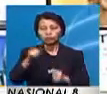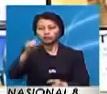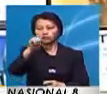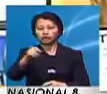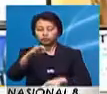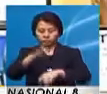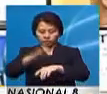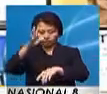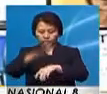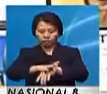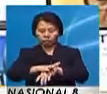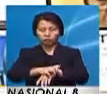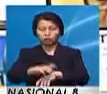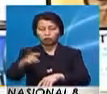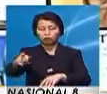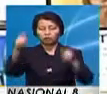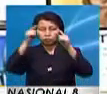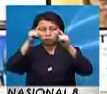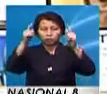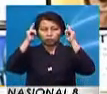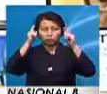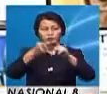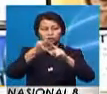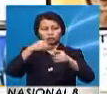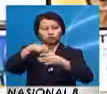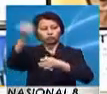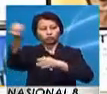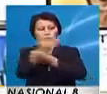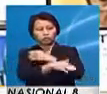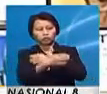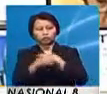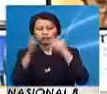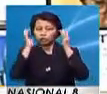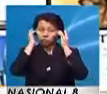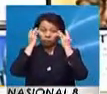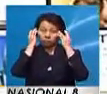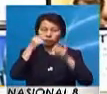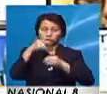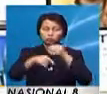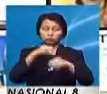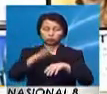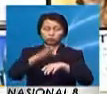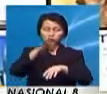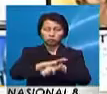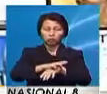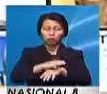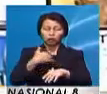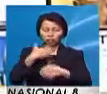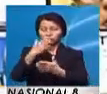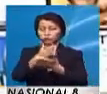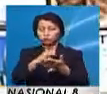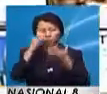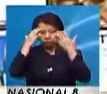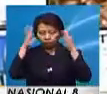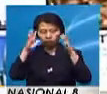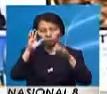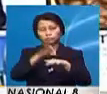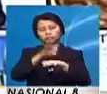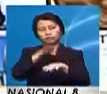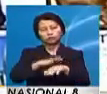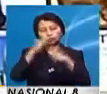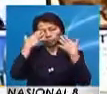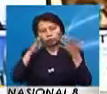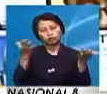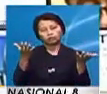denggi, graduate daripada luar negara tak tahu tentang denggi. Ada yang tak tahu tentang tuberculosis, tak tahu.